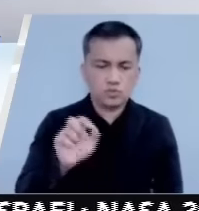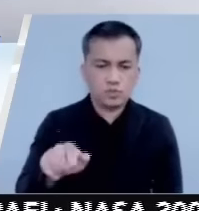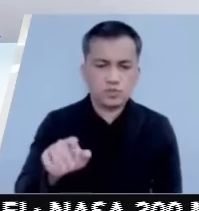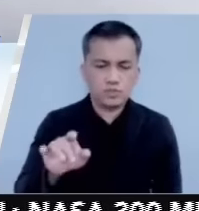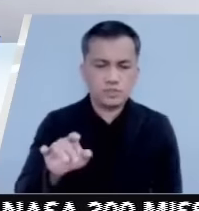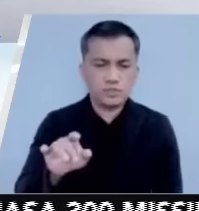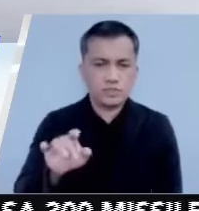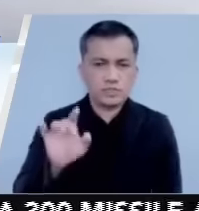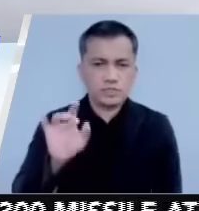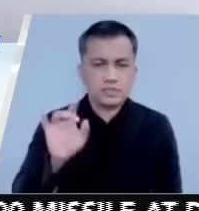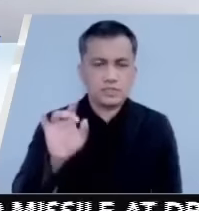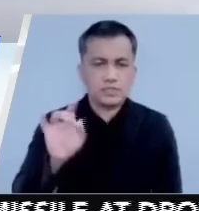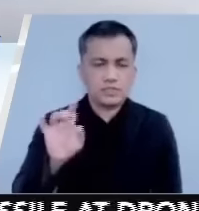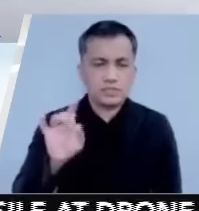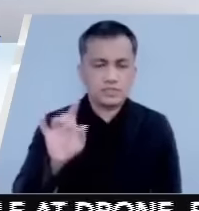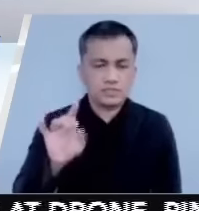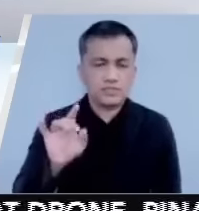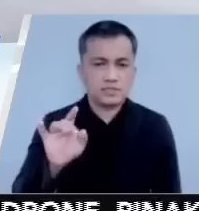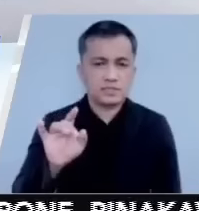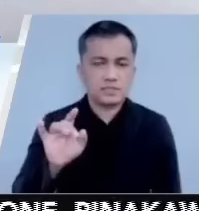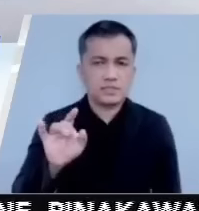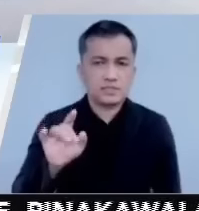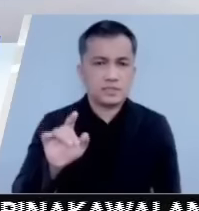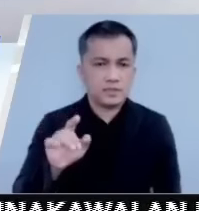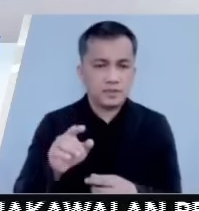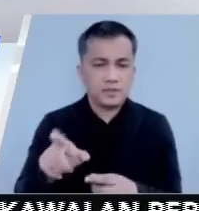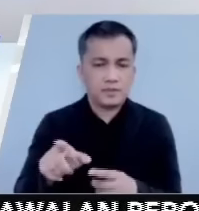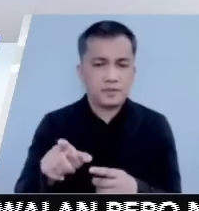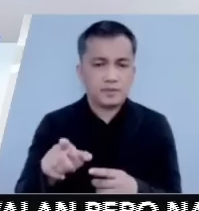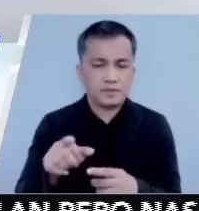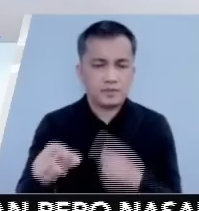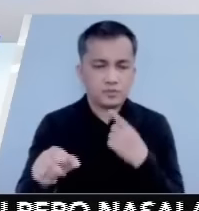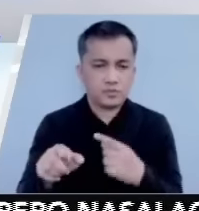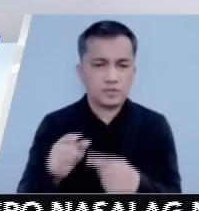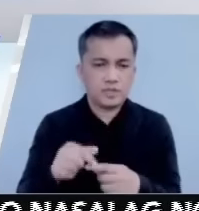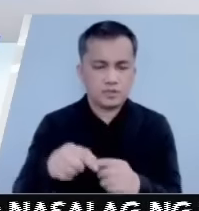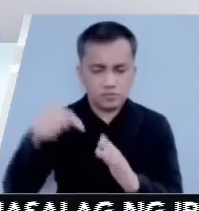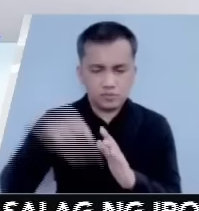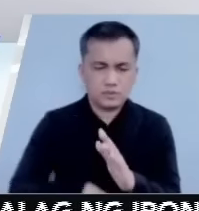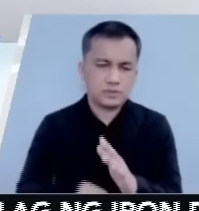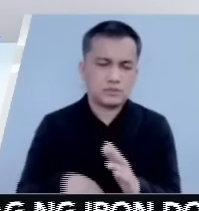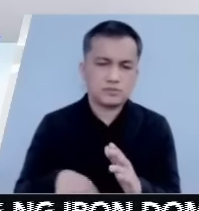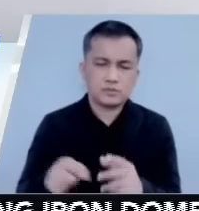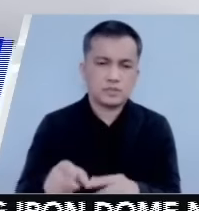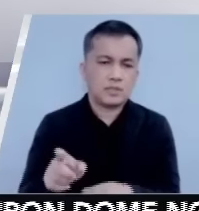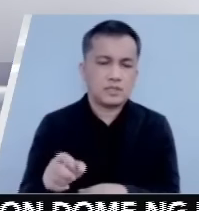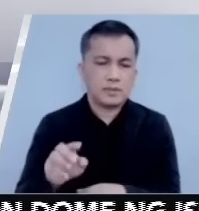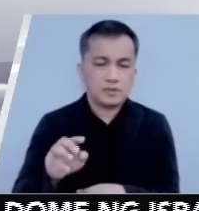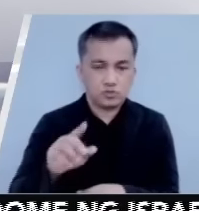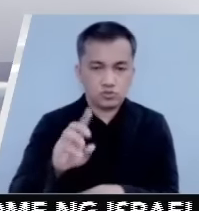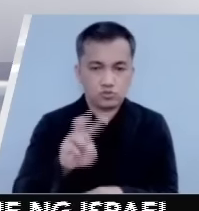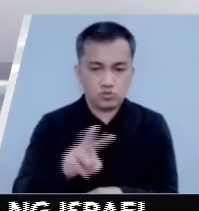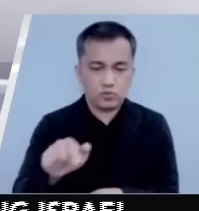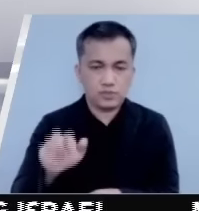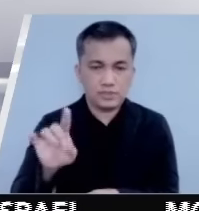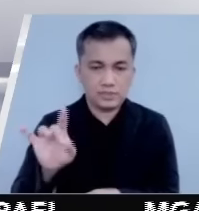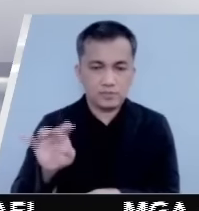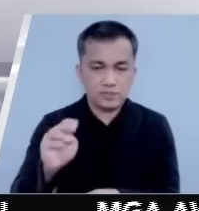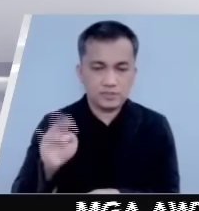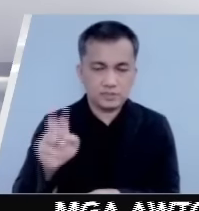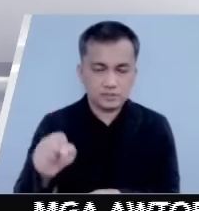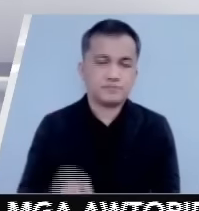siyang natalampakan yung lalim ng butas dito sa bahagi ng Salus Road, Ivana. Anyway, sa mga motorista natin, advisory na lang siguro no,